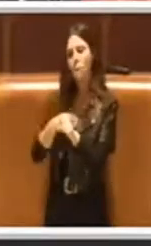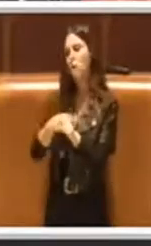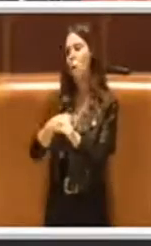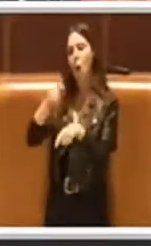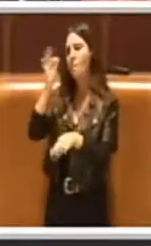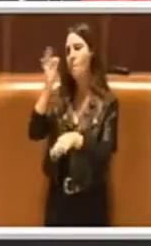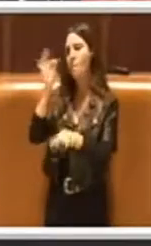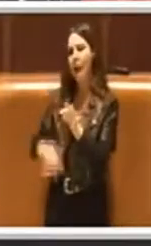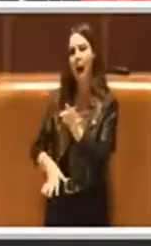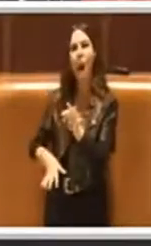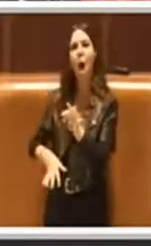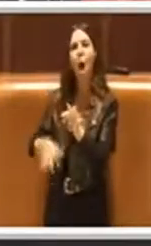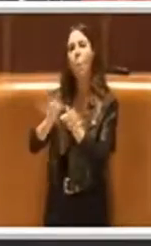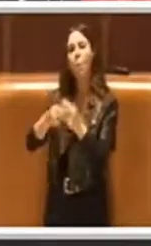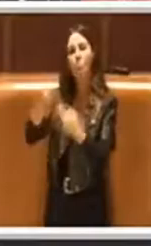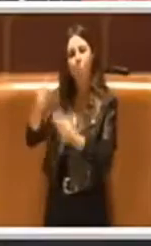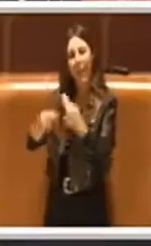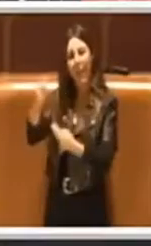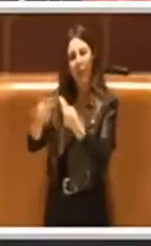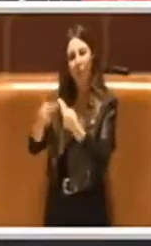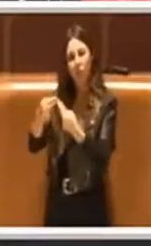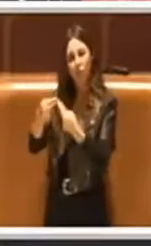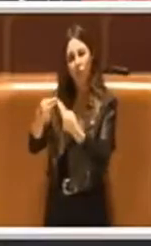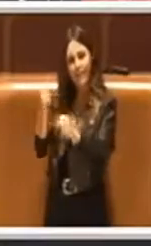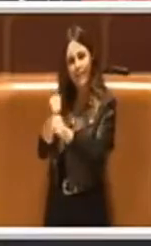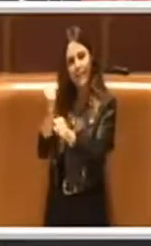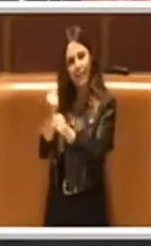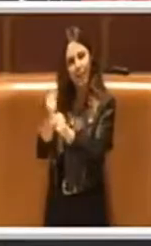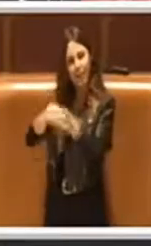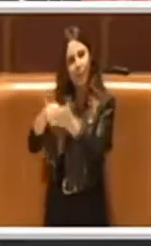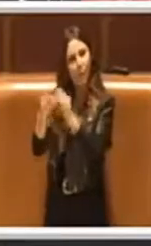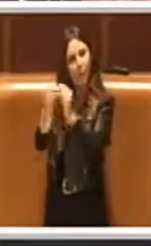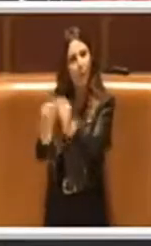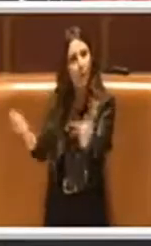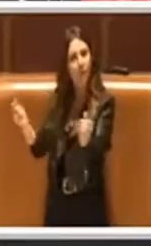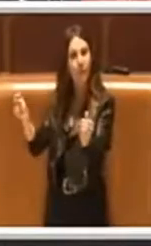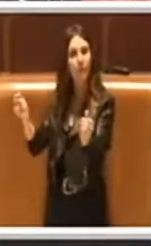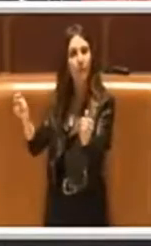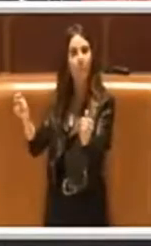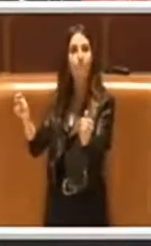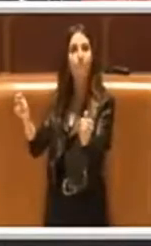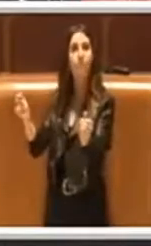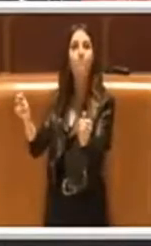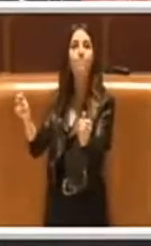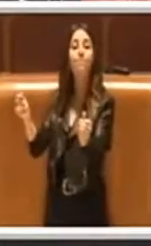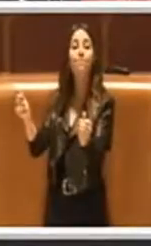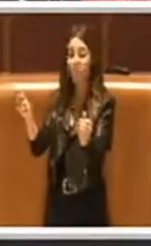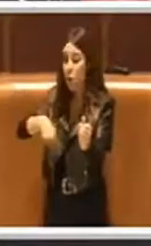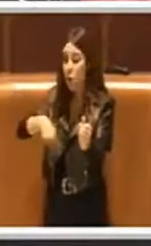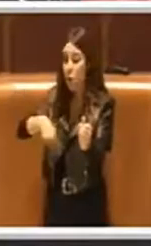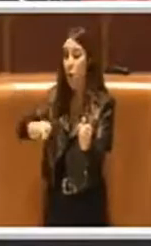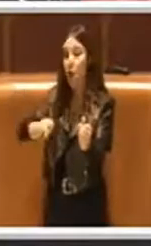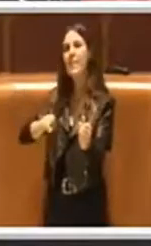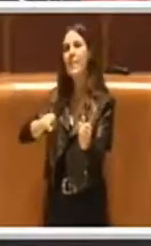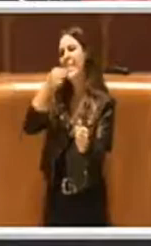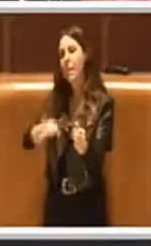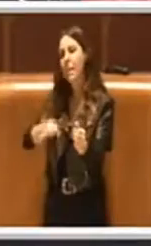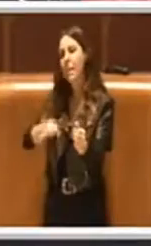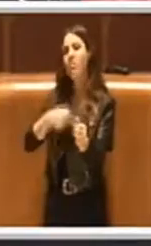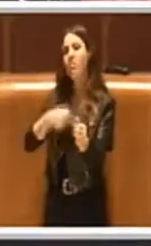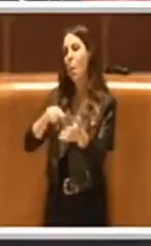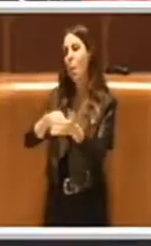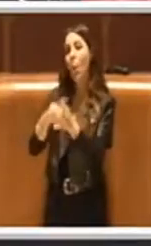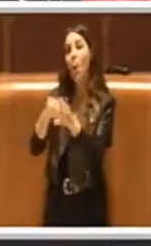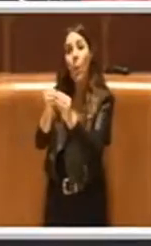momento da un punto di vista dei bilanci e lì siamo riusciti prima a risolvere il